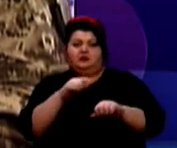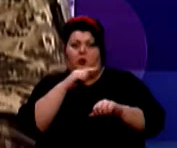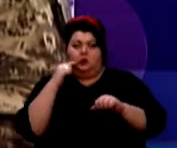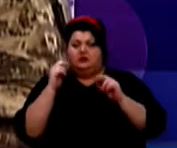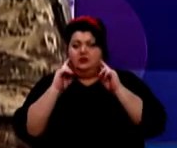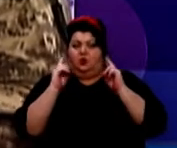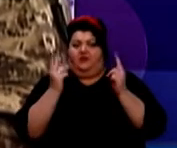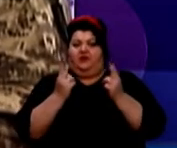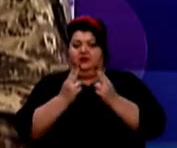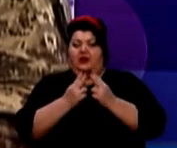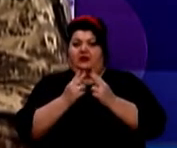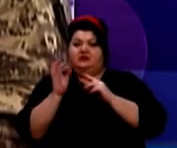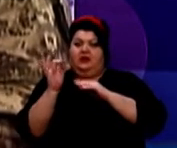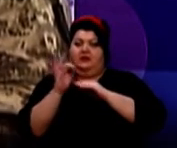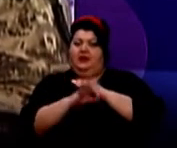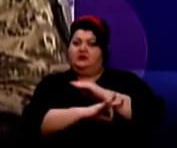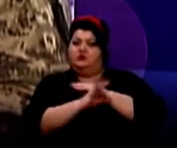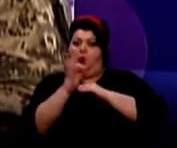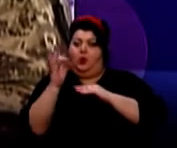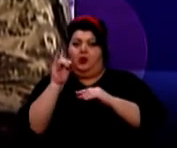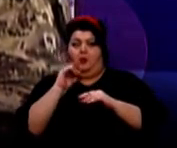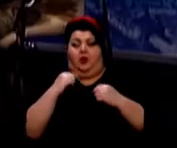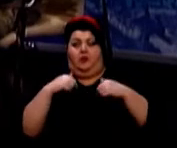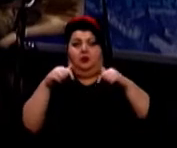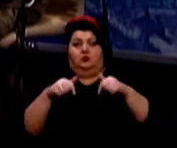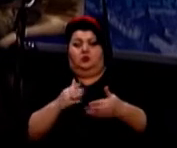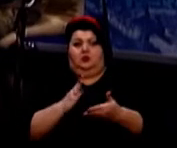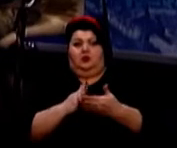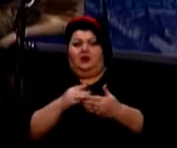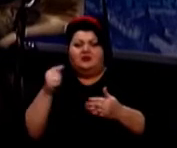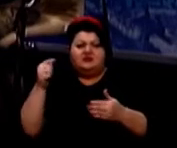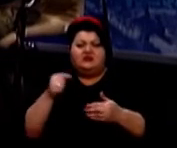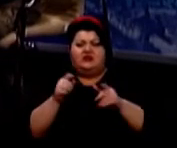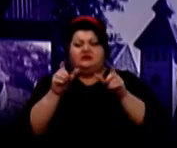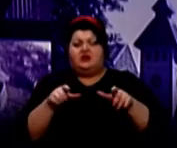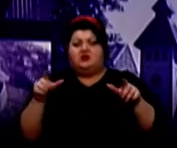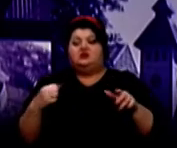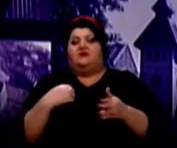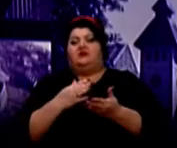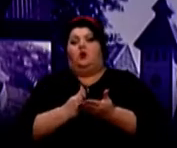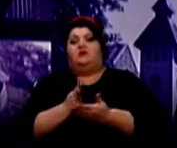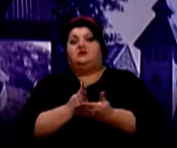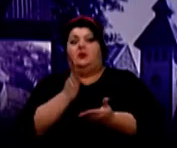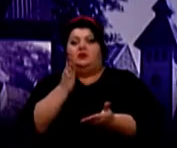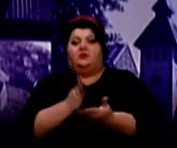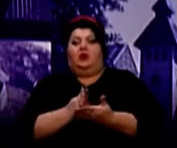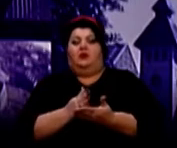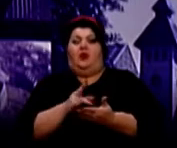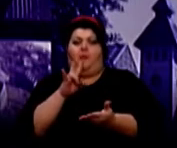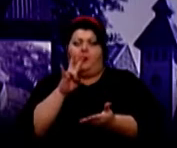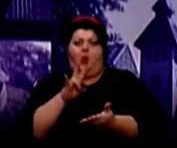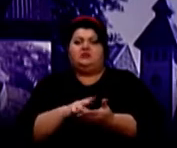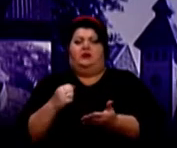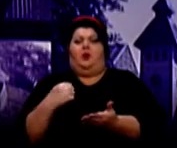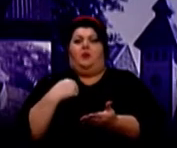Федерацією. На Сході, поки ми з вами знаходимося в цій студії, тисячі військовослужбовців перебувають на постійному бойовому чергуванні,